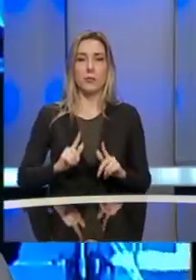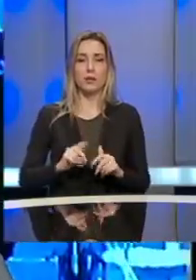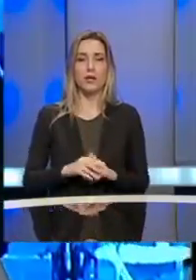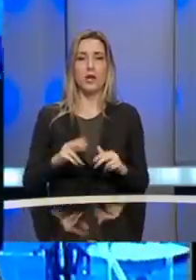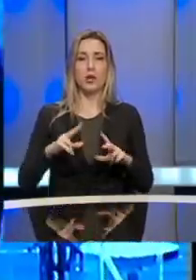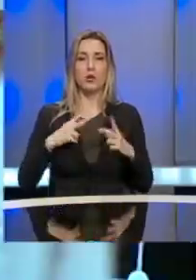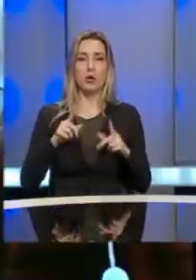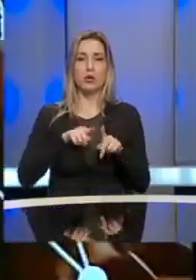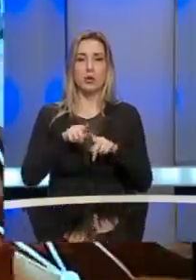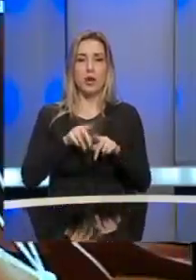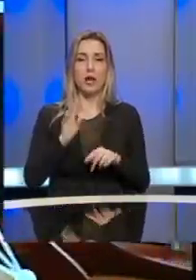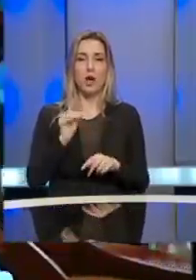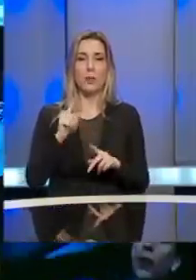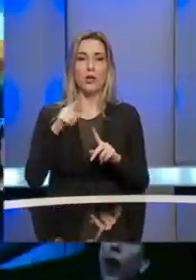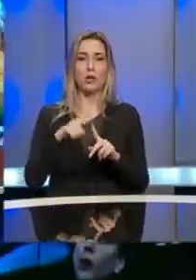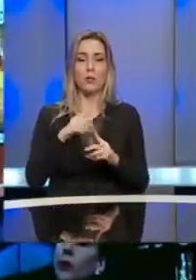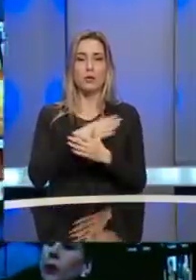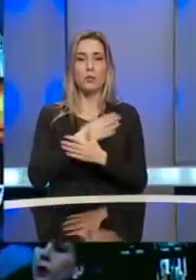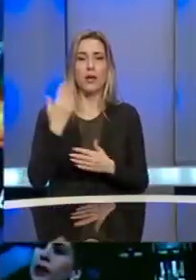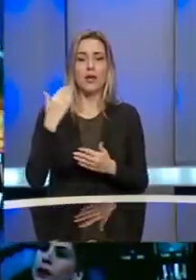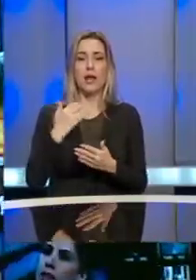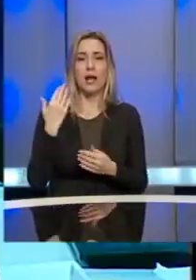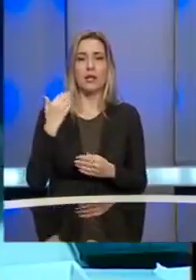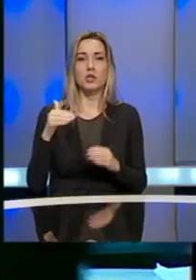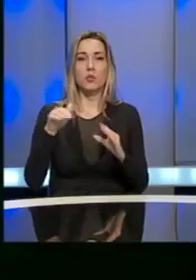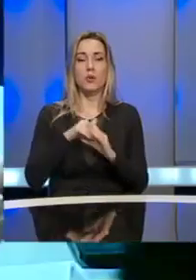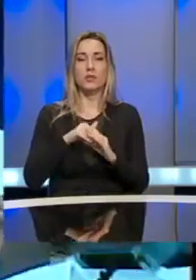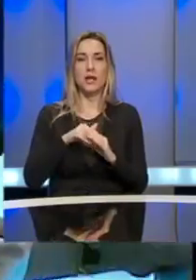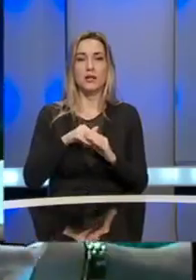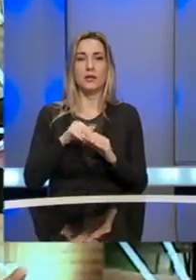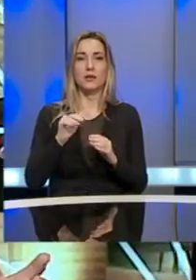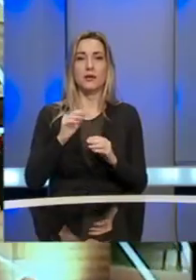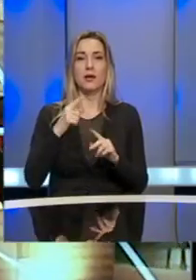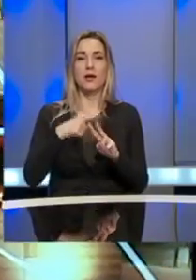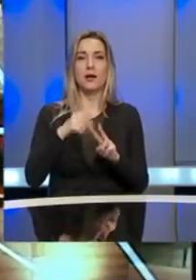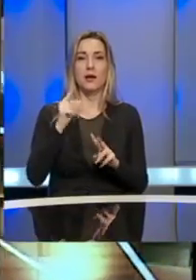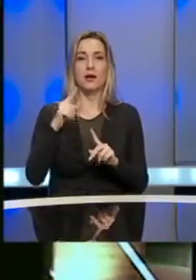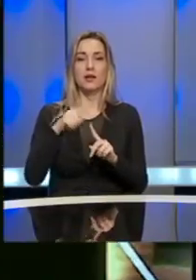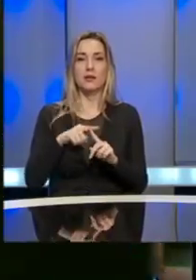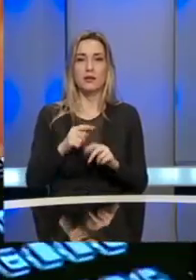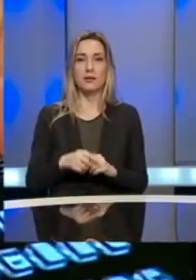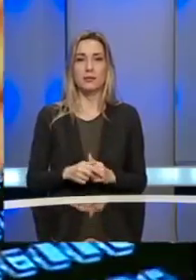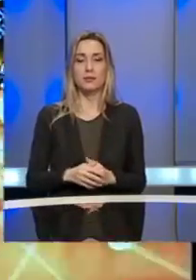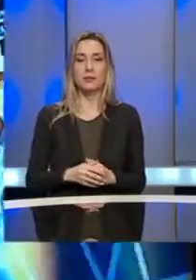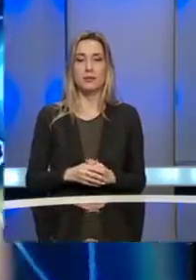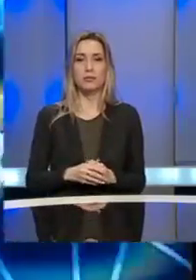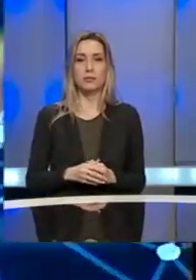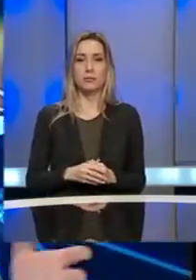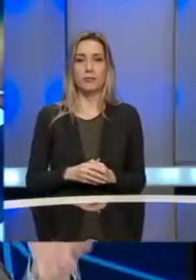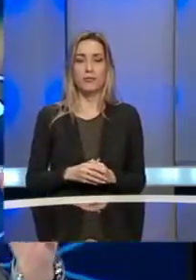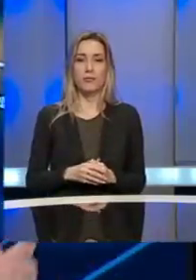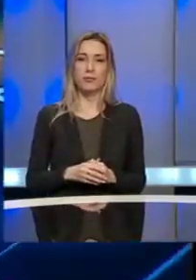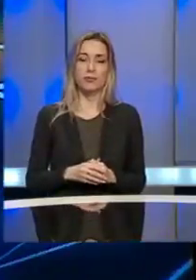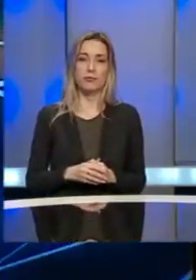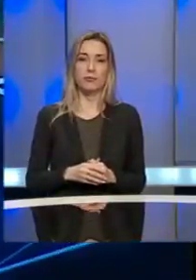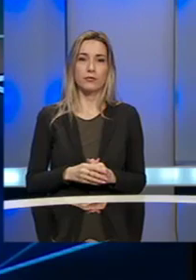Jutros kolega Robert Tomić Zuber, nekadašnji uposlenik HRT-a, prvi čovjek Rab Film Festivala.